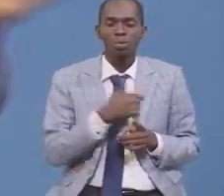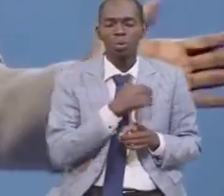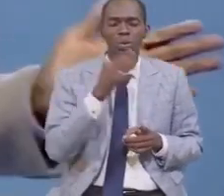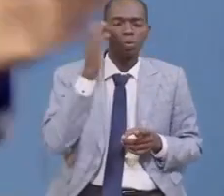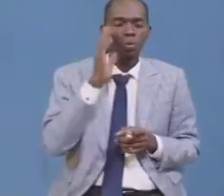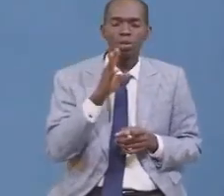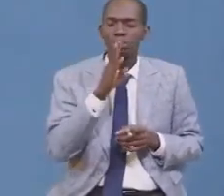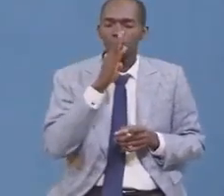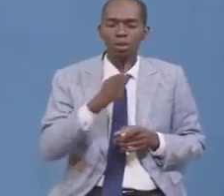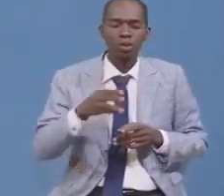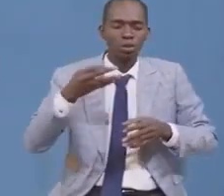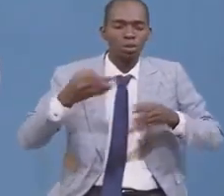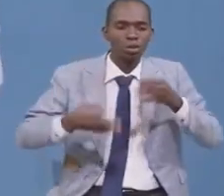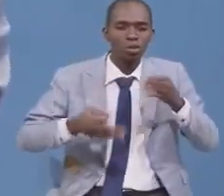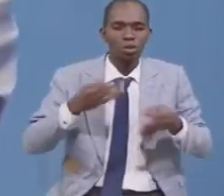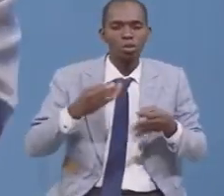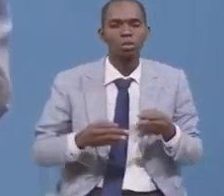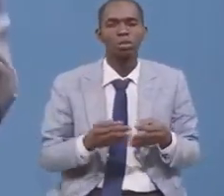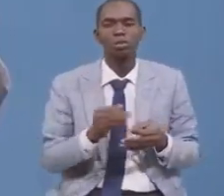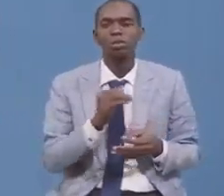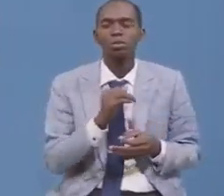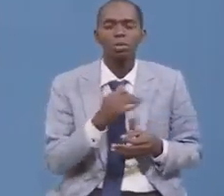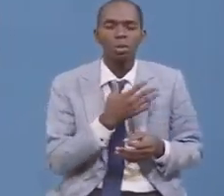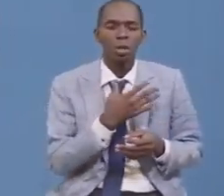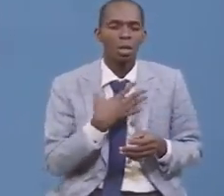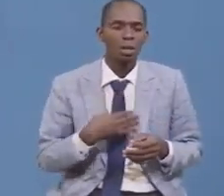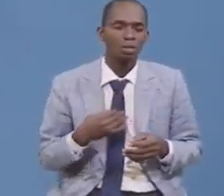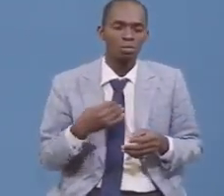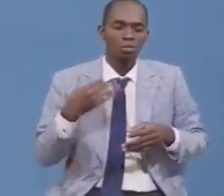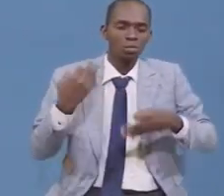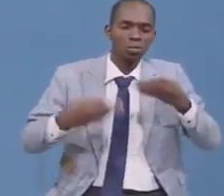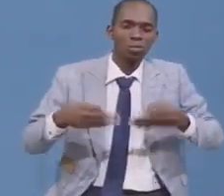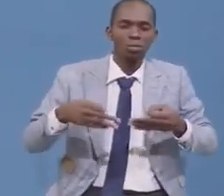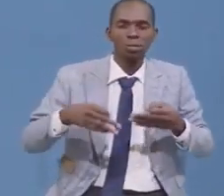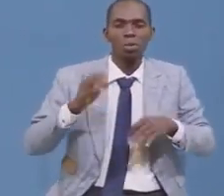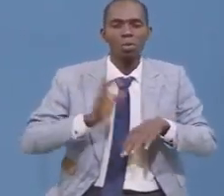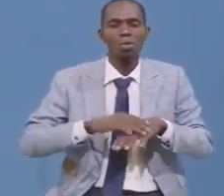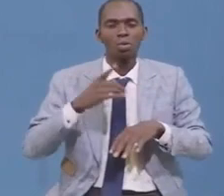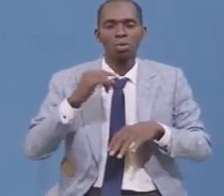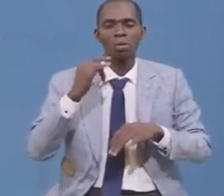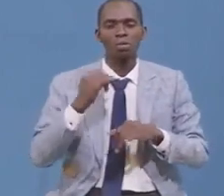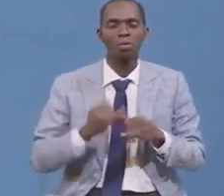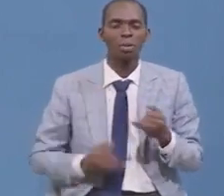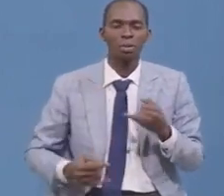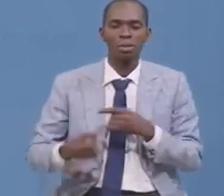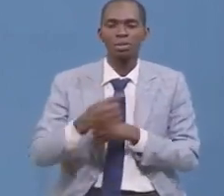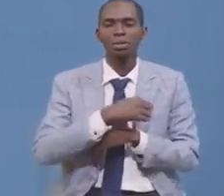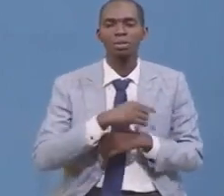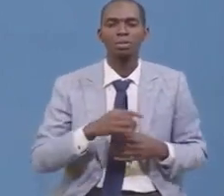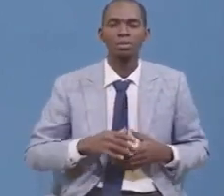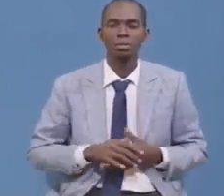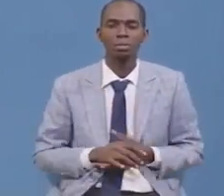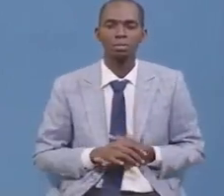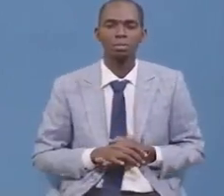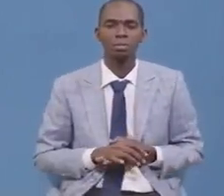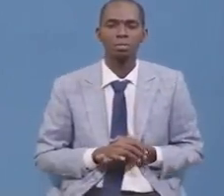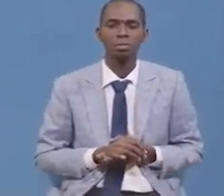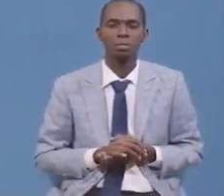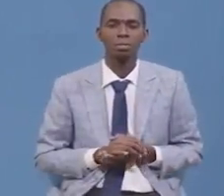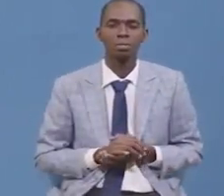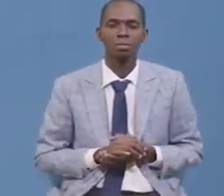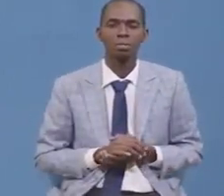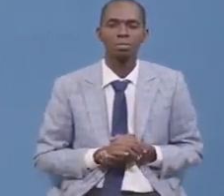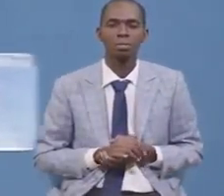or condemned or justified on the final day. అంత్య దినమున మన మాటలు లెక్క చెప్పాలి, తీర్పులోనికి